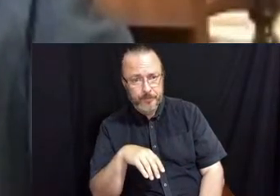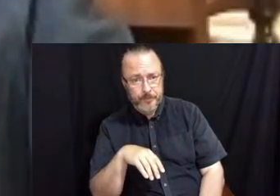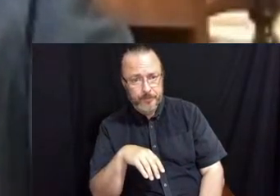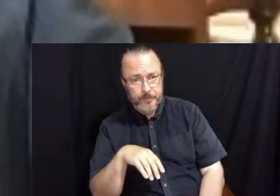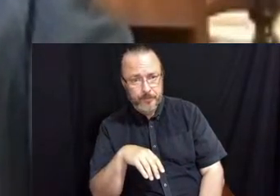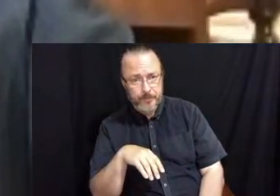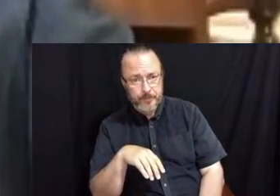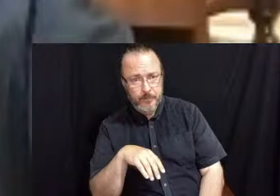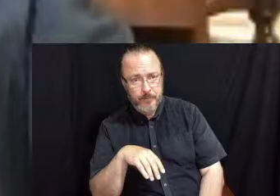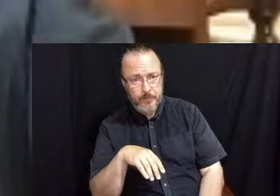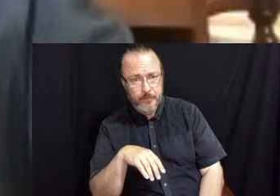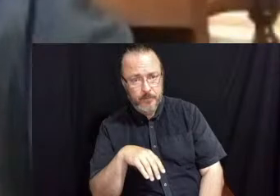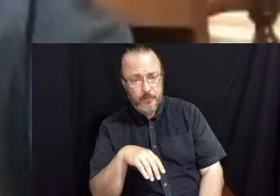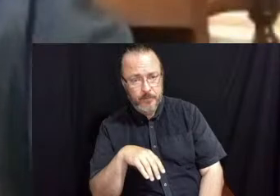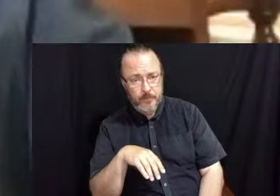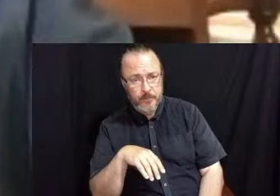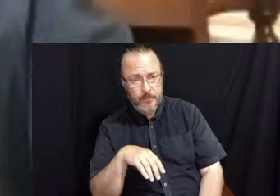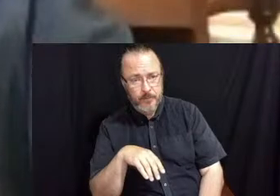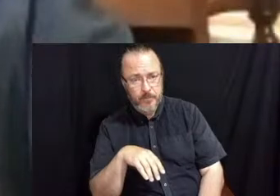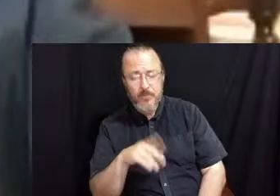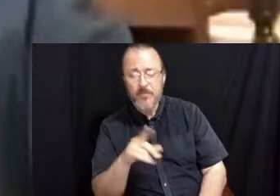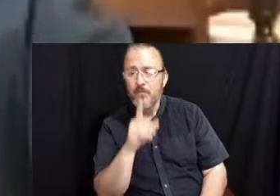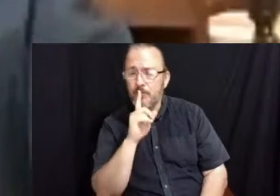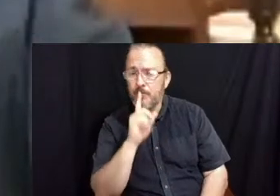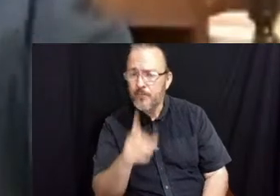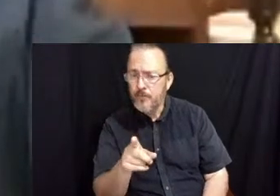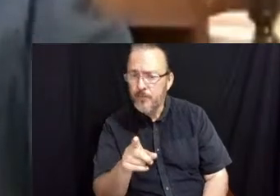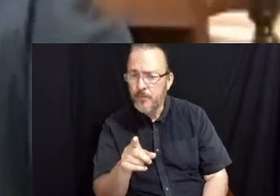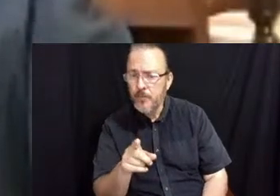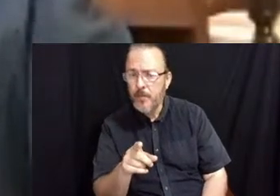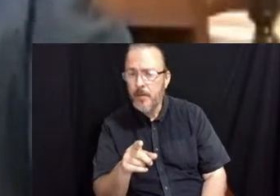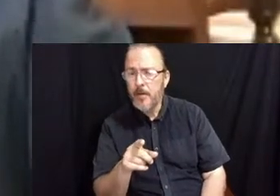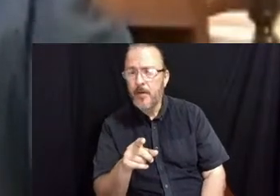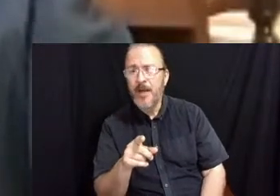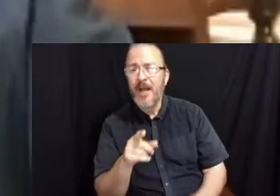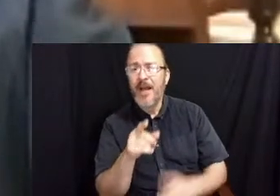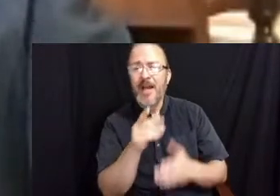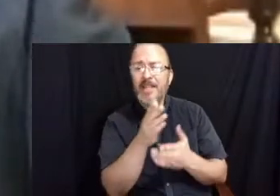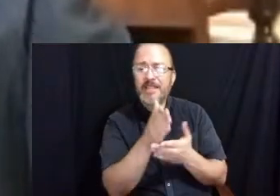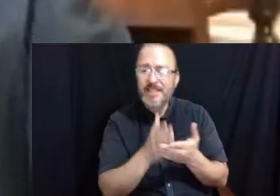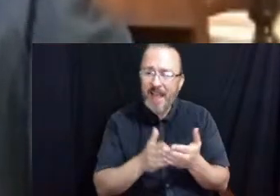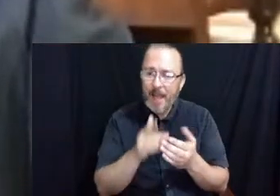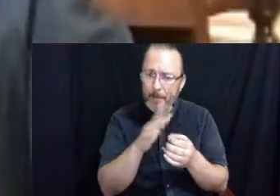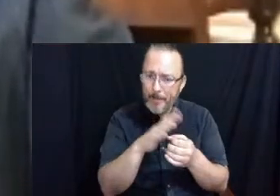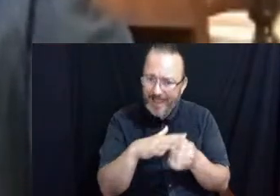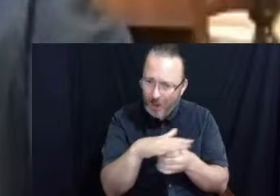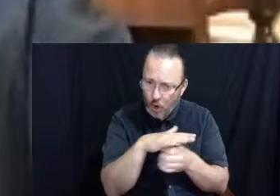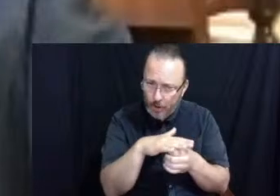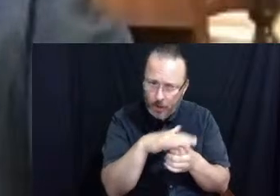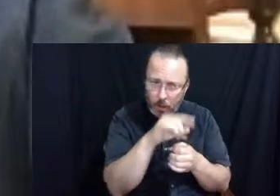insuffisantes. Dans la mesure où, dans certaines régions,